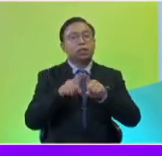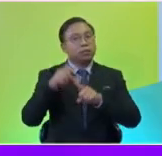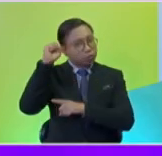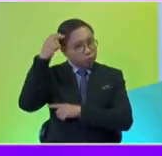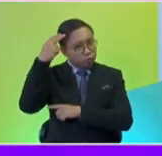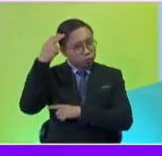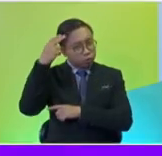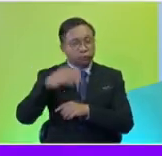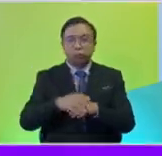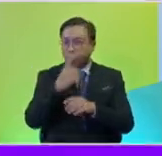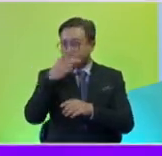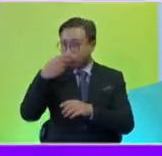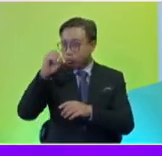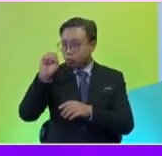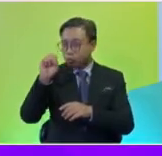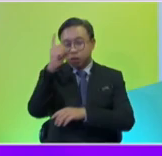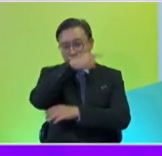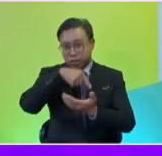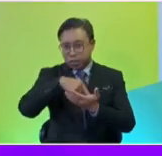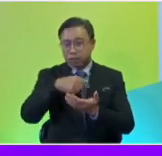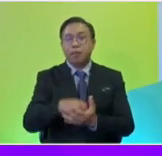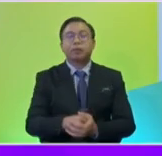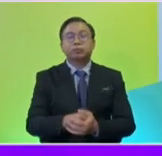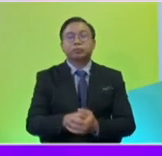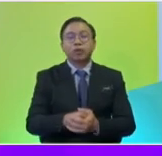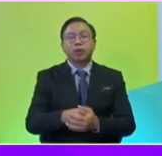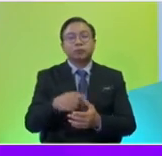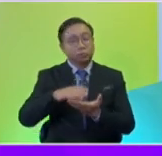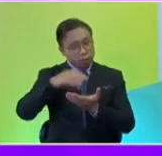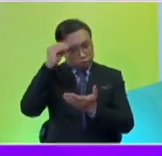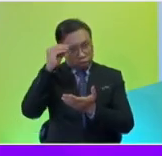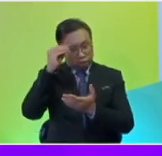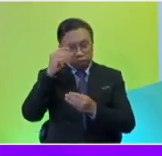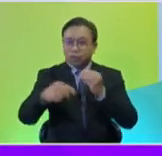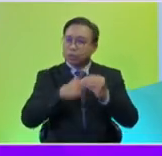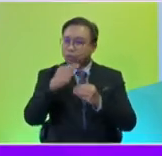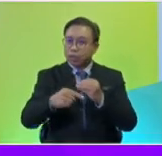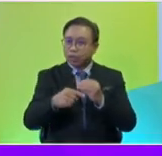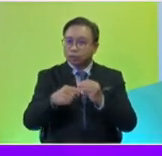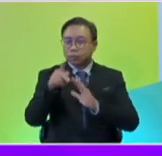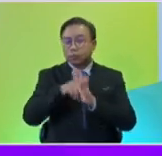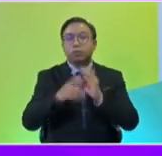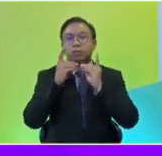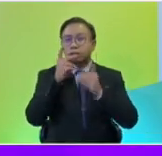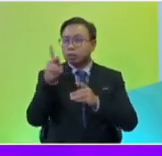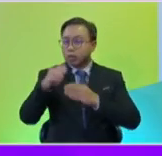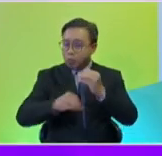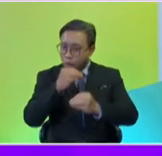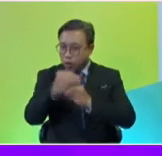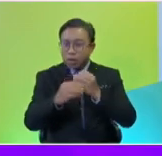selaku pengacara anda dan untuk hari ini mata pelajaran kita adalah pendidikan moral tahun